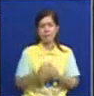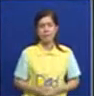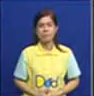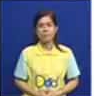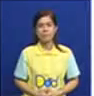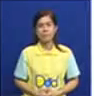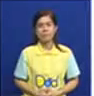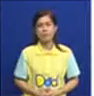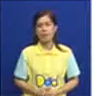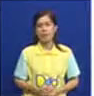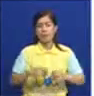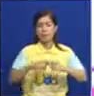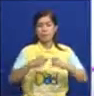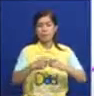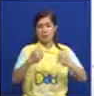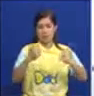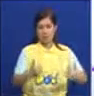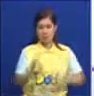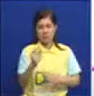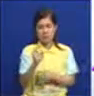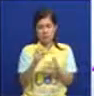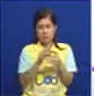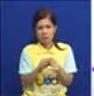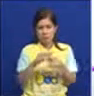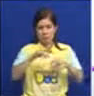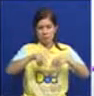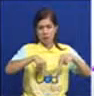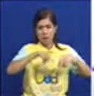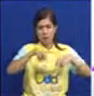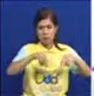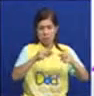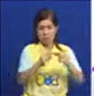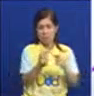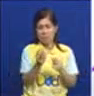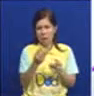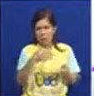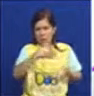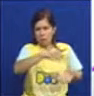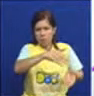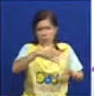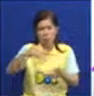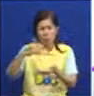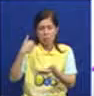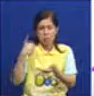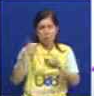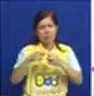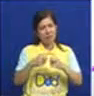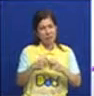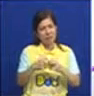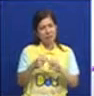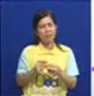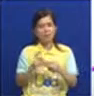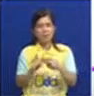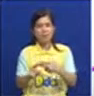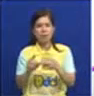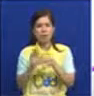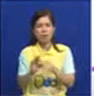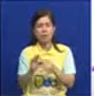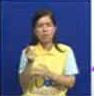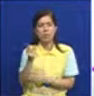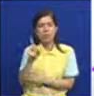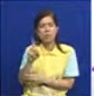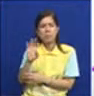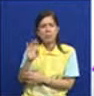สิ่งที่เป็นปัญหาวันนี้นะเรื่องการตรวจสอบการระบายข้าวมีปัญหามากนะครับและอีกอันก็มันติดคดีต่างๆด้วยเพราะนั้นเราต้อง